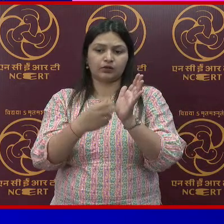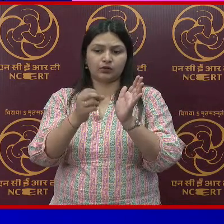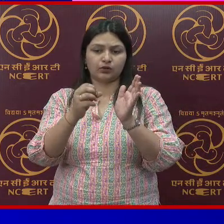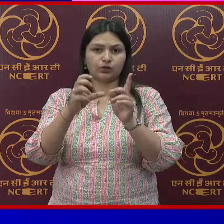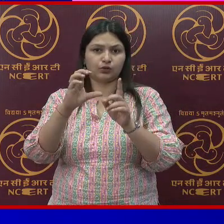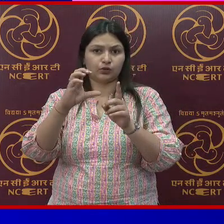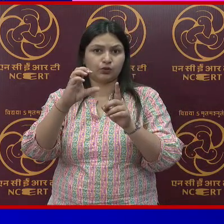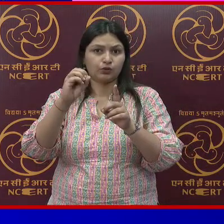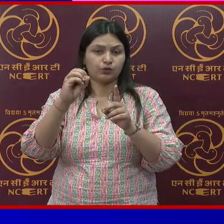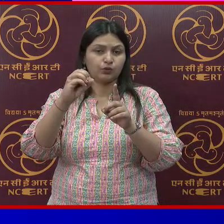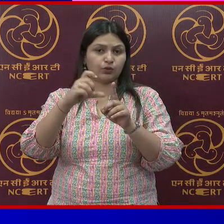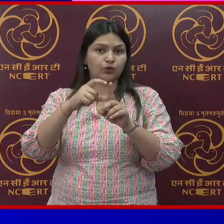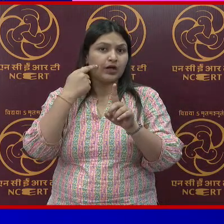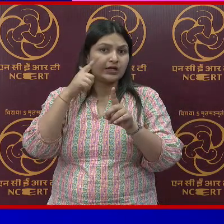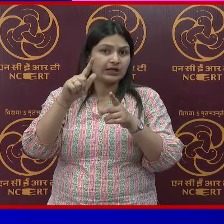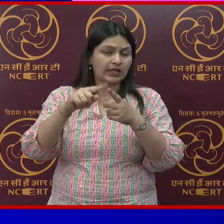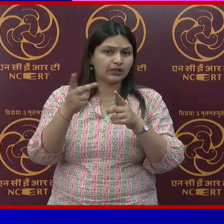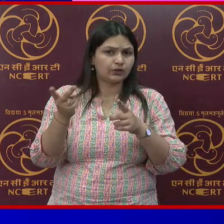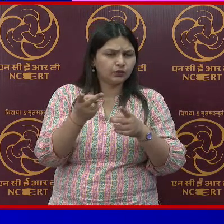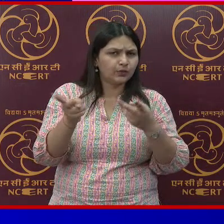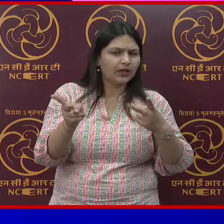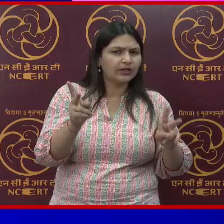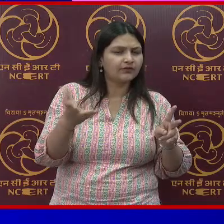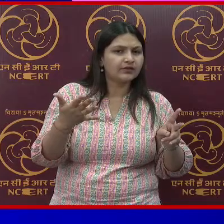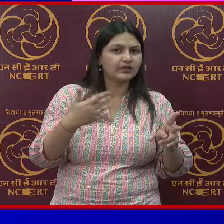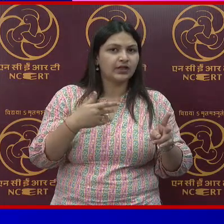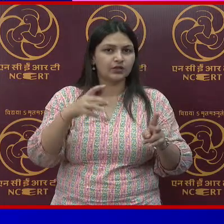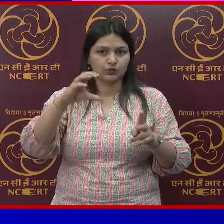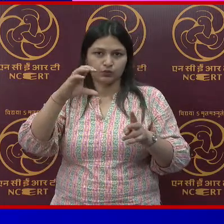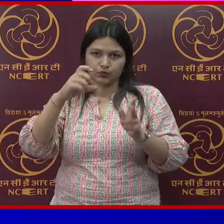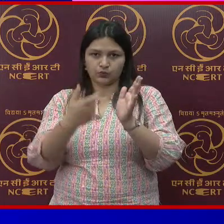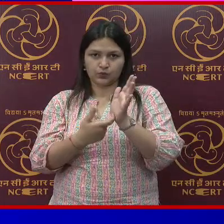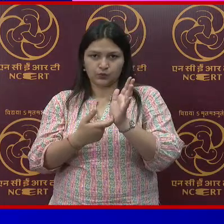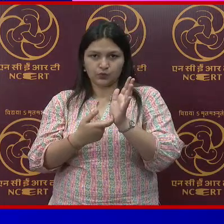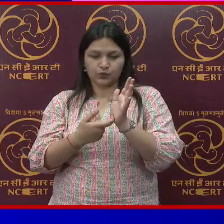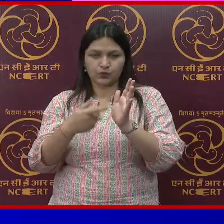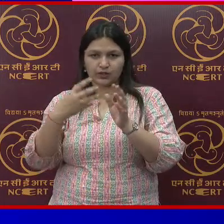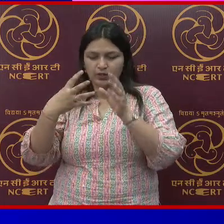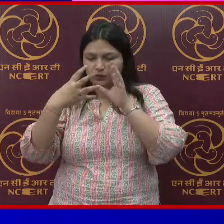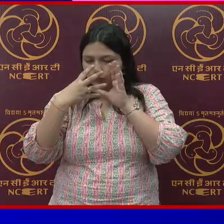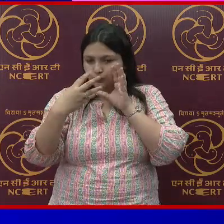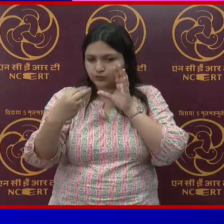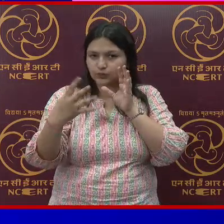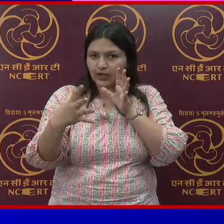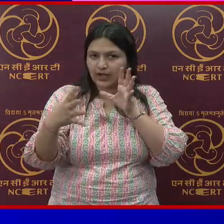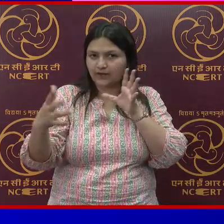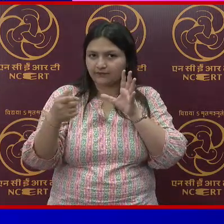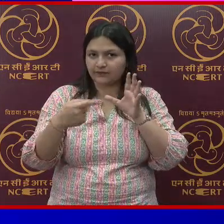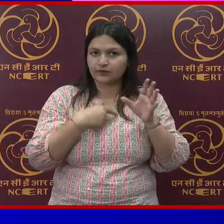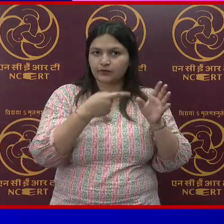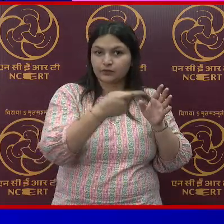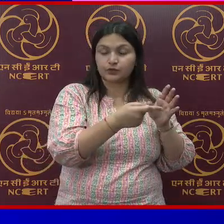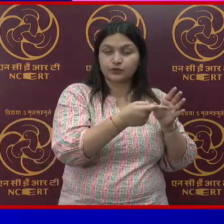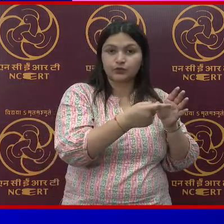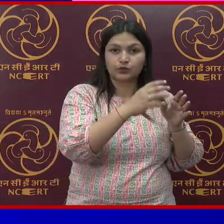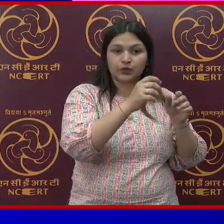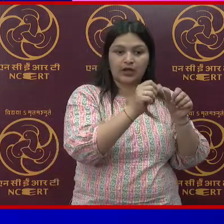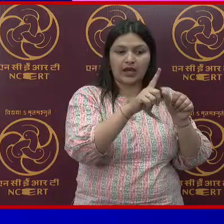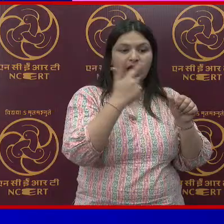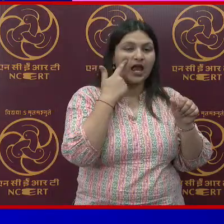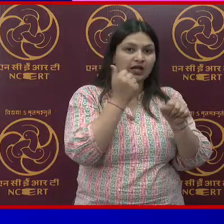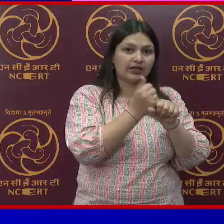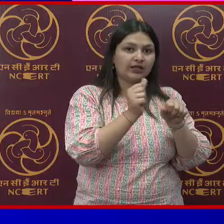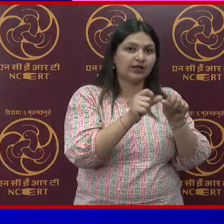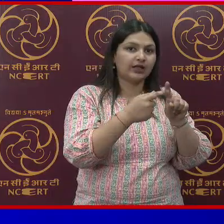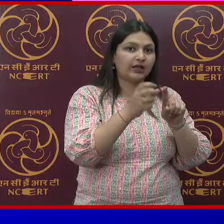alligator has a long snout. काफी बड़ा उसका मुंह होता है. Yes, और crocodile का it is broad broad and small. होता है. बिल्कुल मैम. Yes, absolutely correct. तो ये फर्क